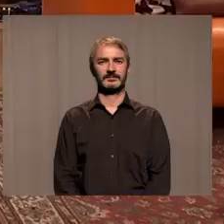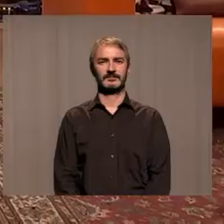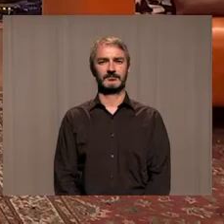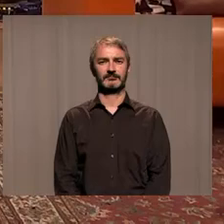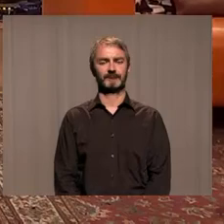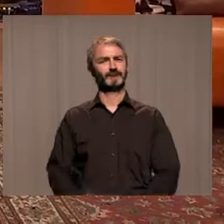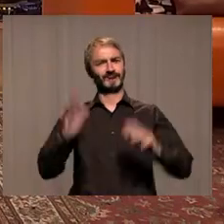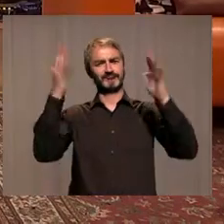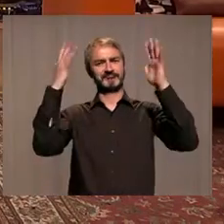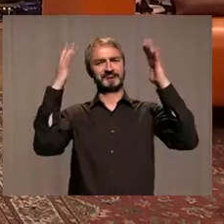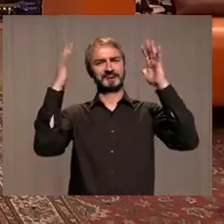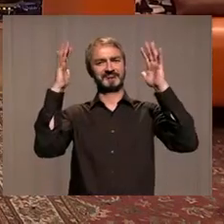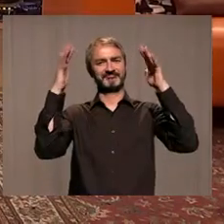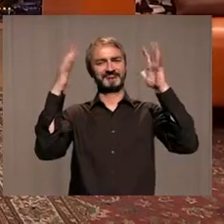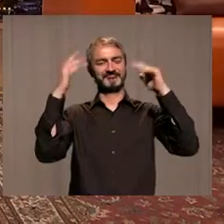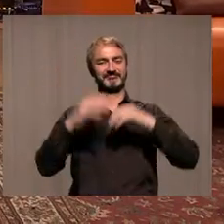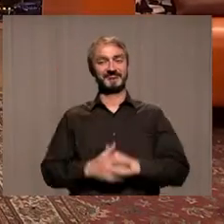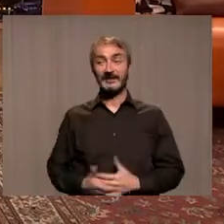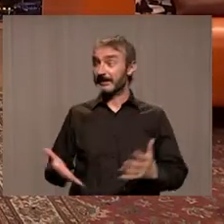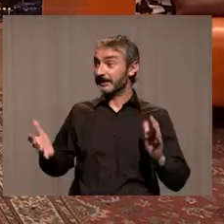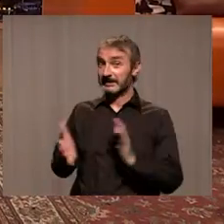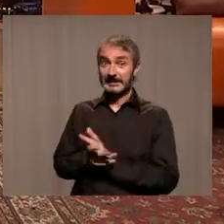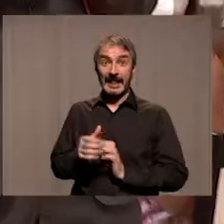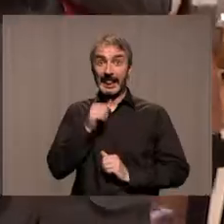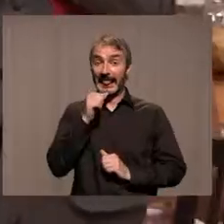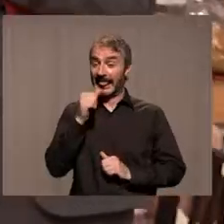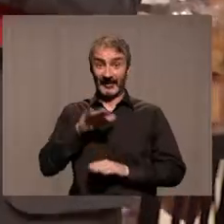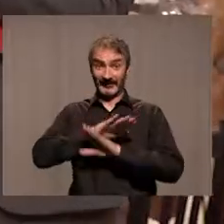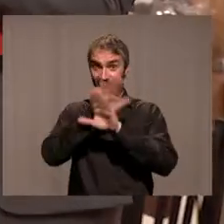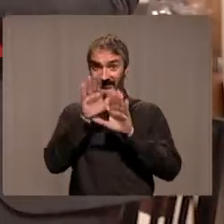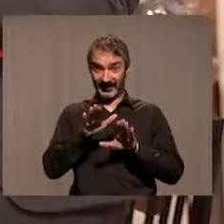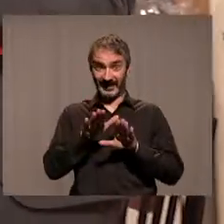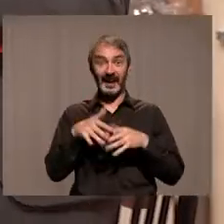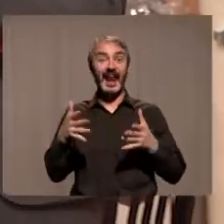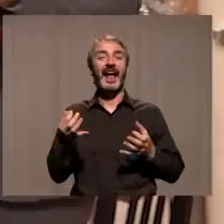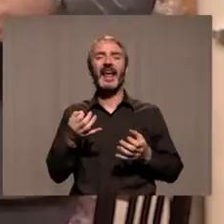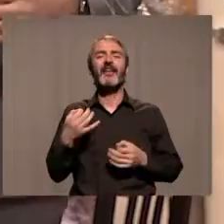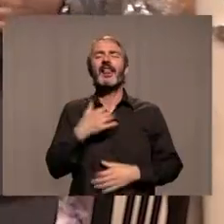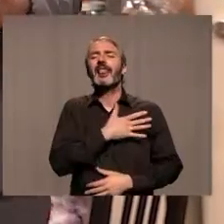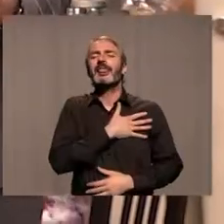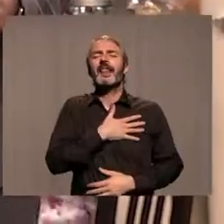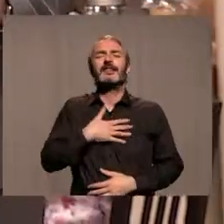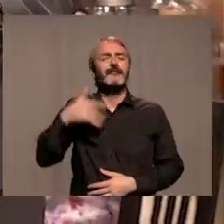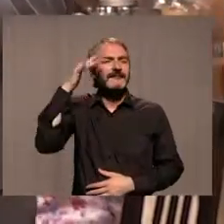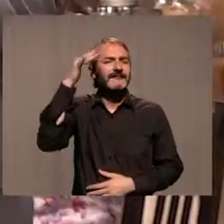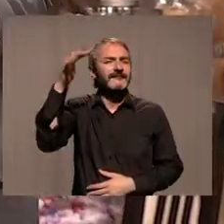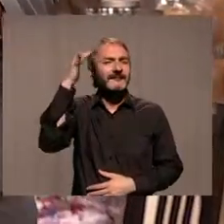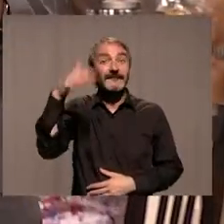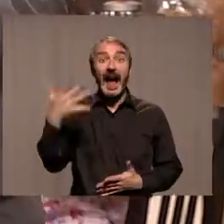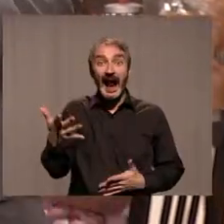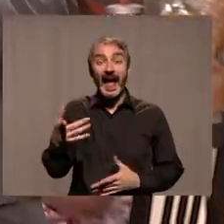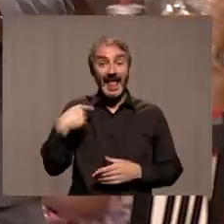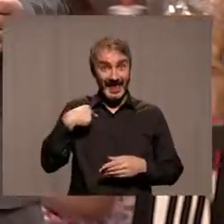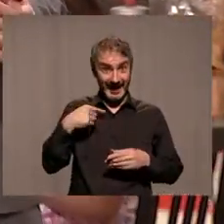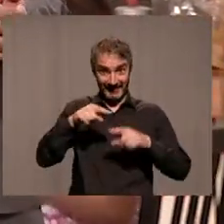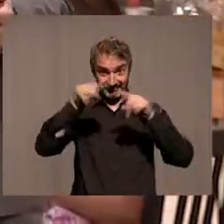Molt bé. Bé, això ja s'acaba i no veiem millor manera de fer-ho que amb bons desitjos, que són els vostres desitjos. O sigui, que agafeu el